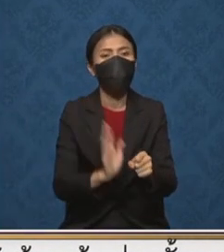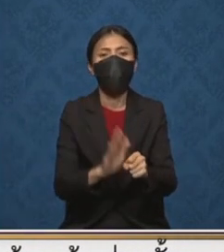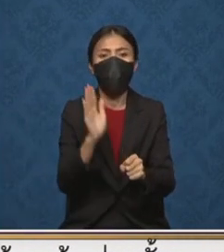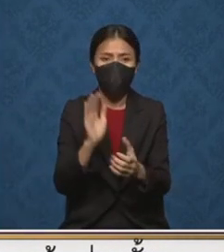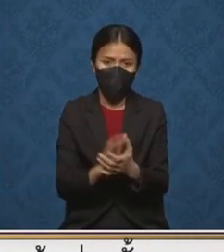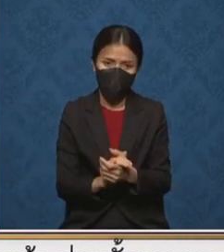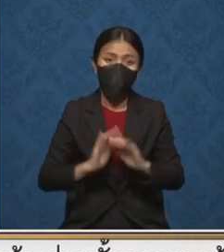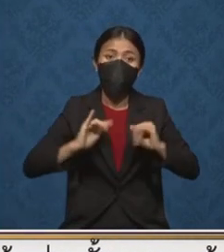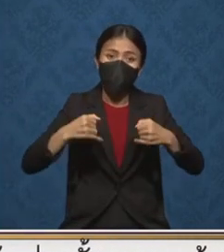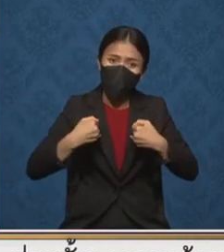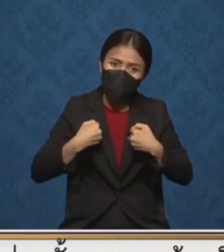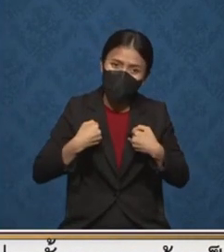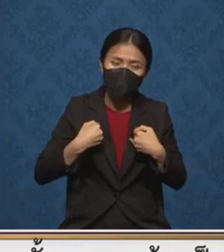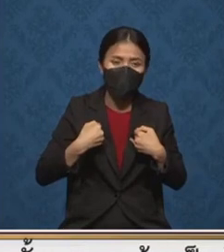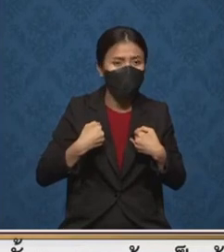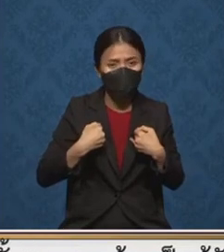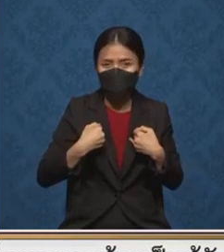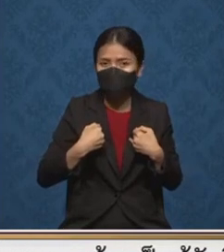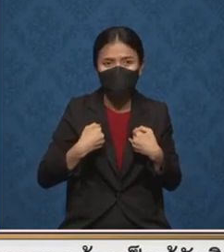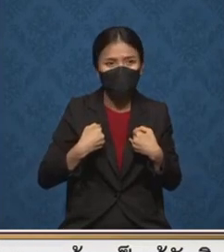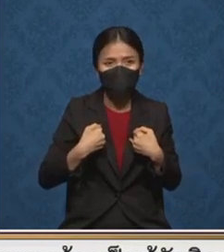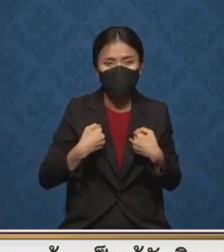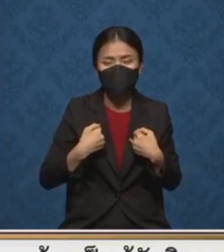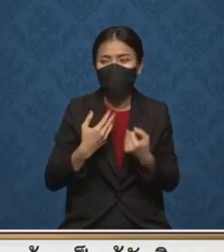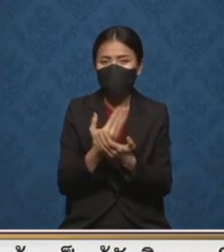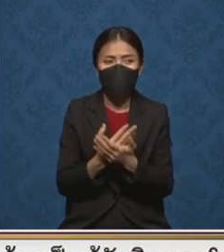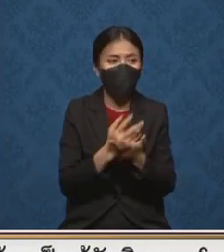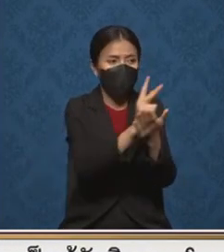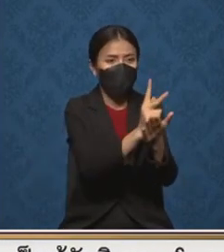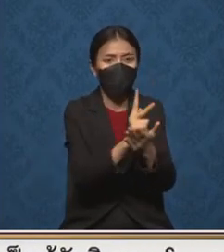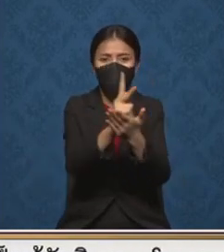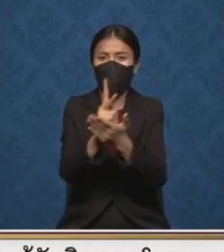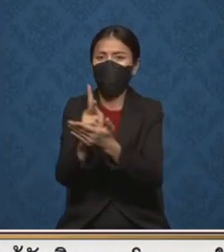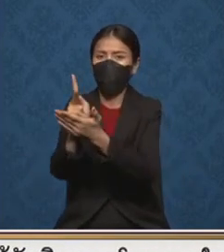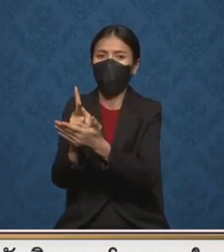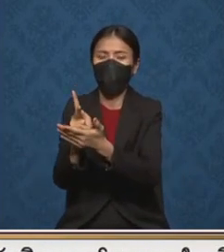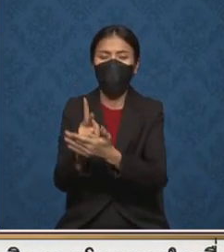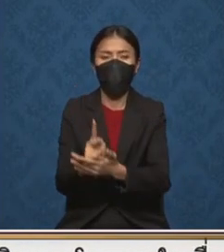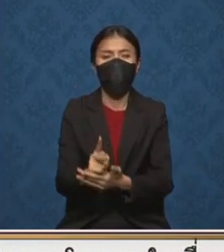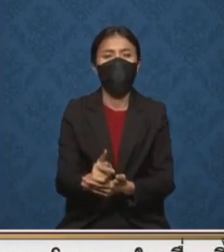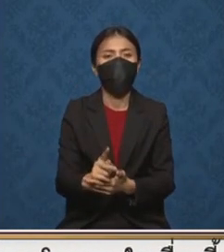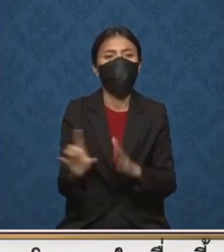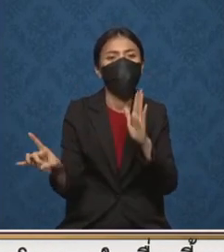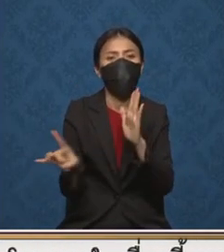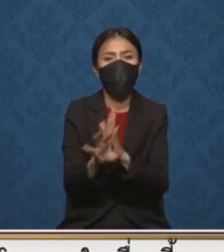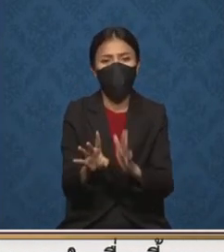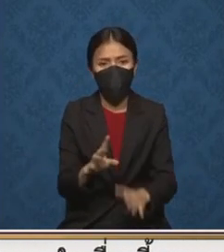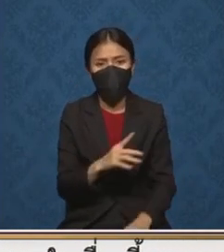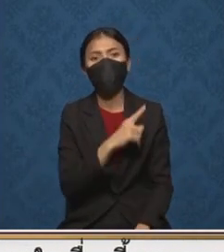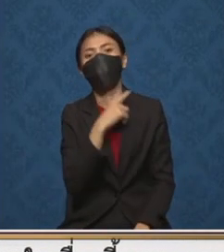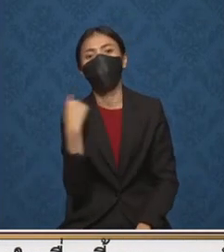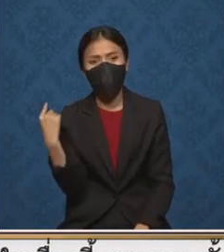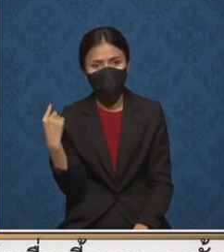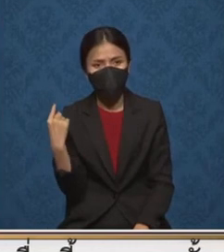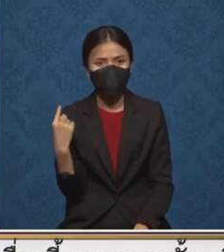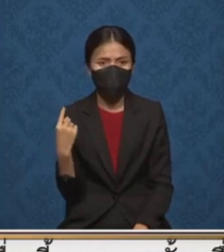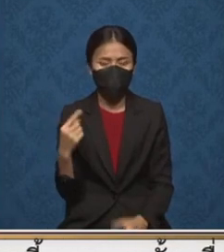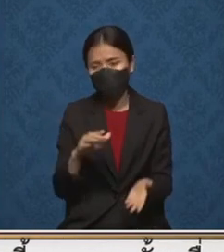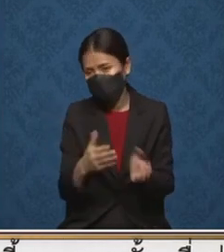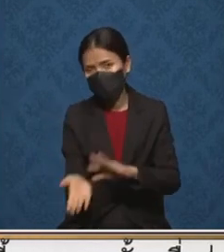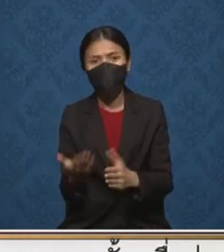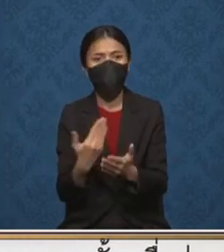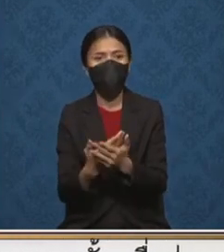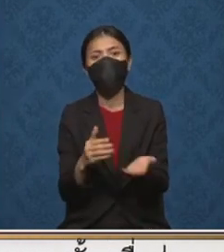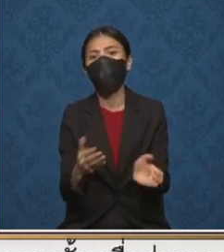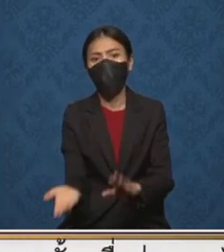พี่น้องเกษตรกรตกอยู่ในสภาพเป็นหนี้สินล้นพ้นตัวและล้มละลายในที่สุดดังนั้น